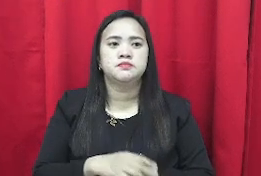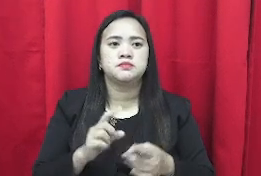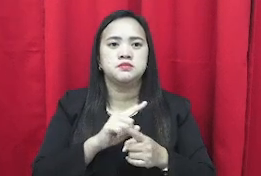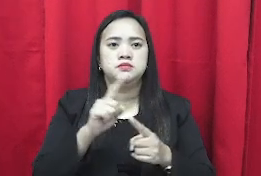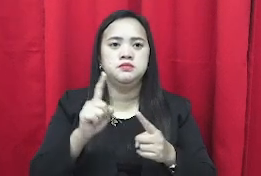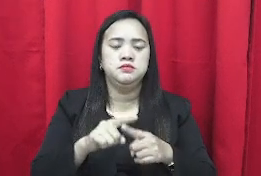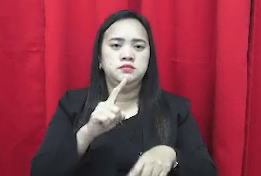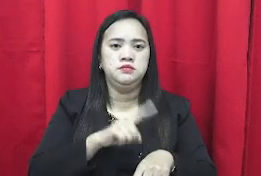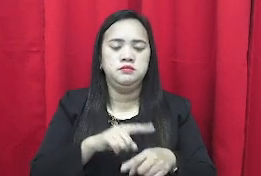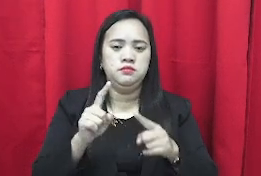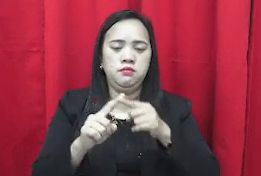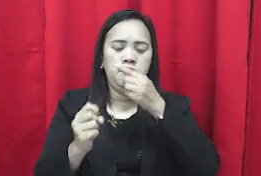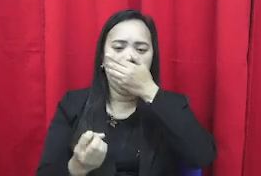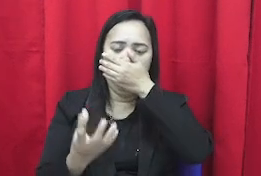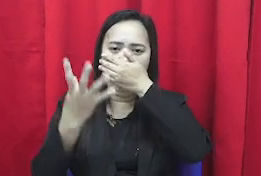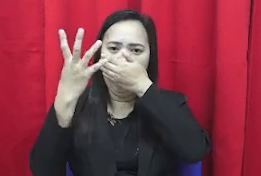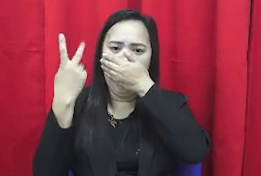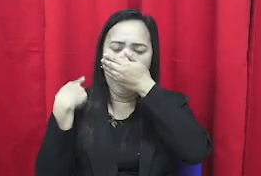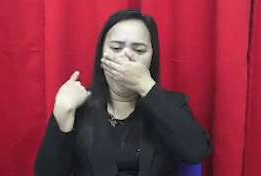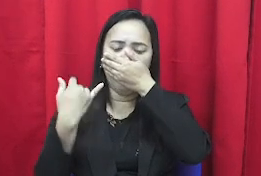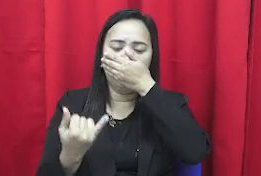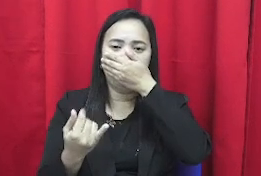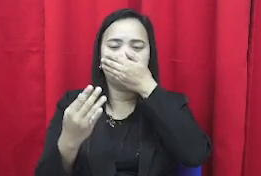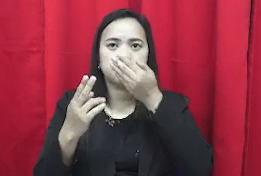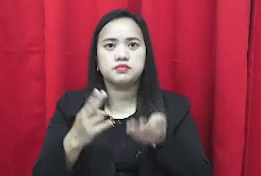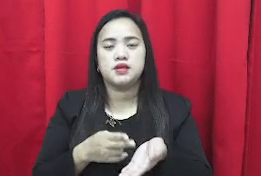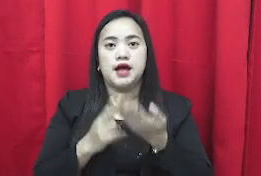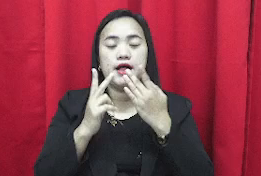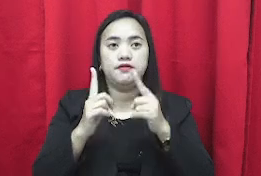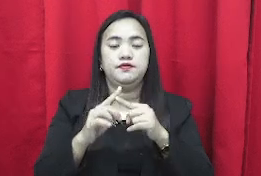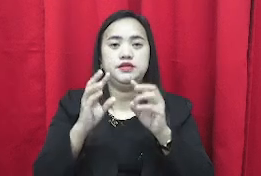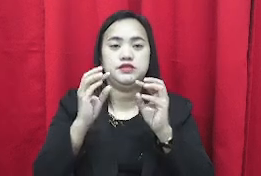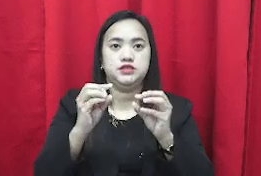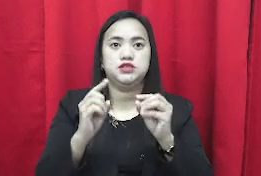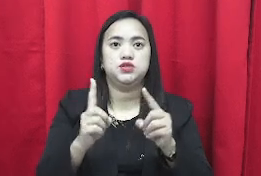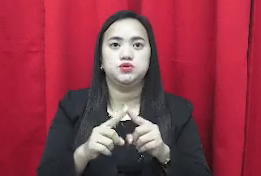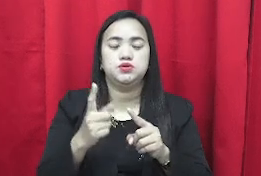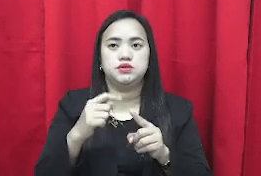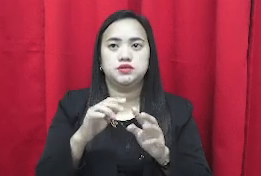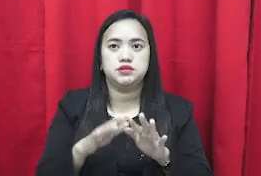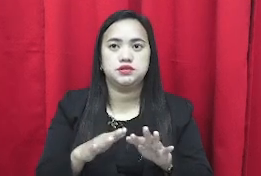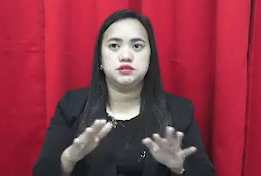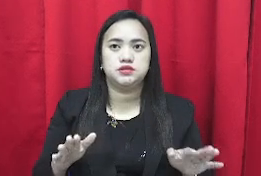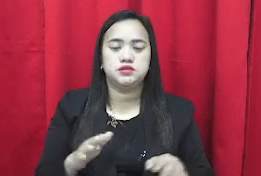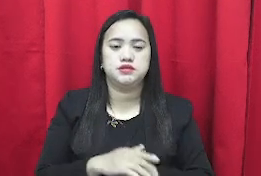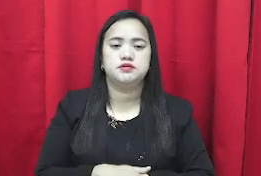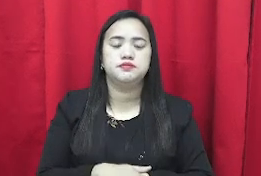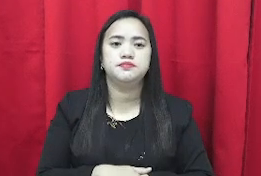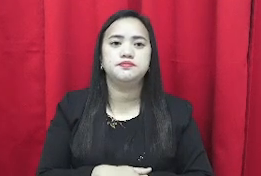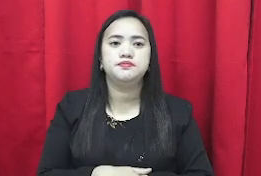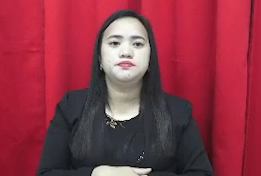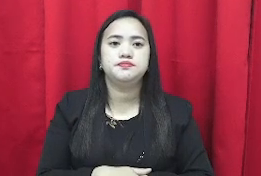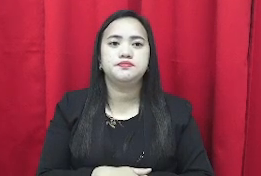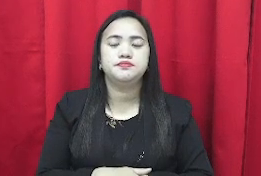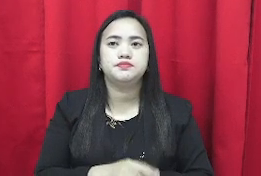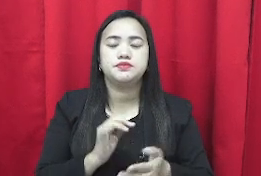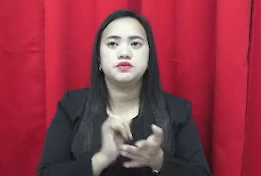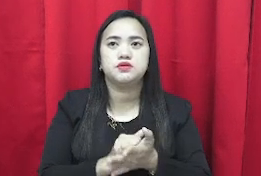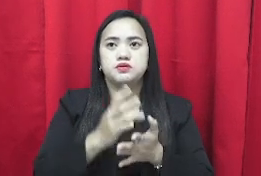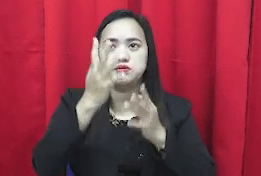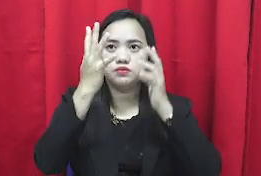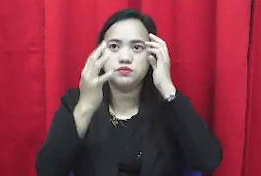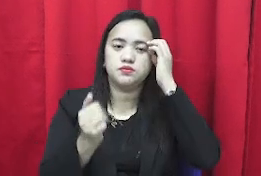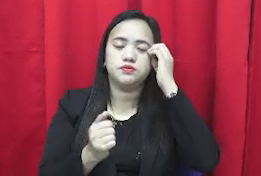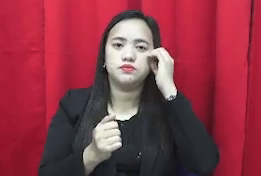sila ay mayroon silang maituturo sa kanilang pamilya sa kanilang magiging anak kaya k huwag natin ah